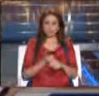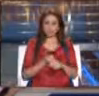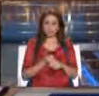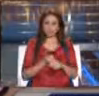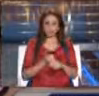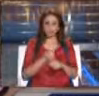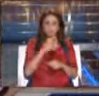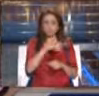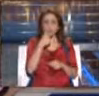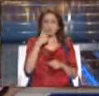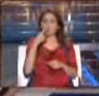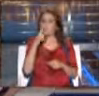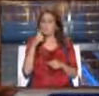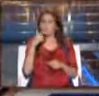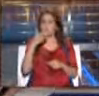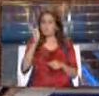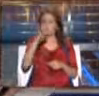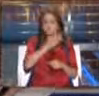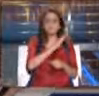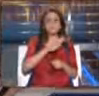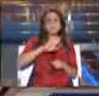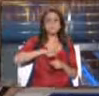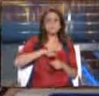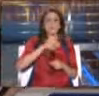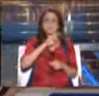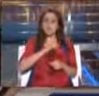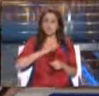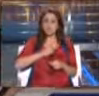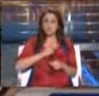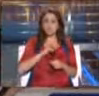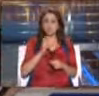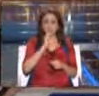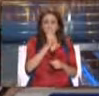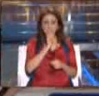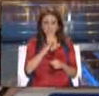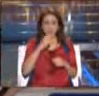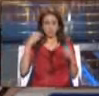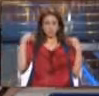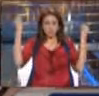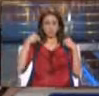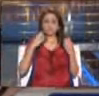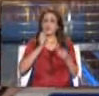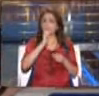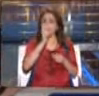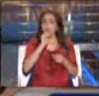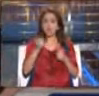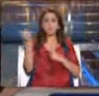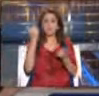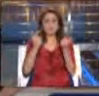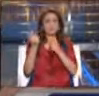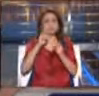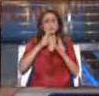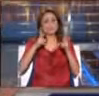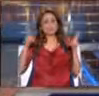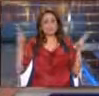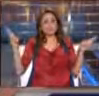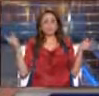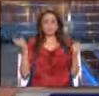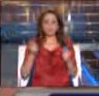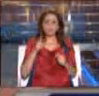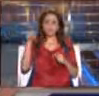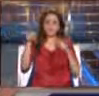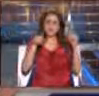ليه توجهاته وكل واحد ليه مصالحه الشخصية. وعلى فكرة ده مش في الإعلام الرياضي فقط، ده في أي إعلام، حتى في الإعلام التوك شو ممكن هتلاقي